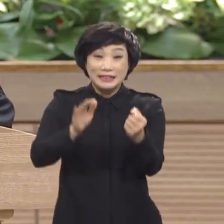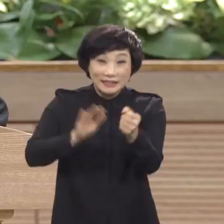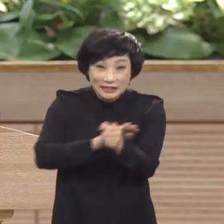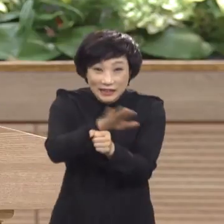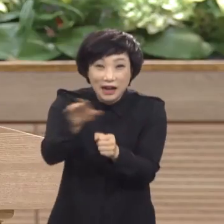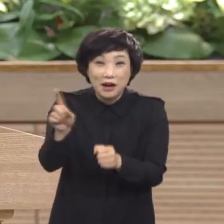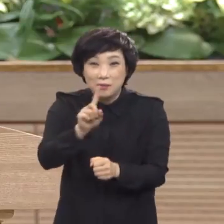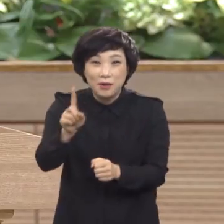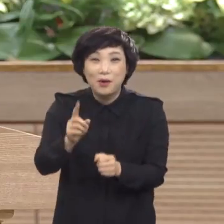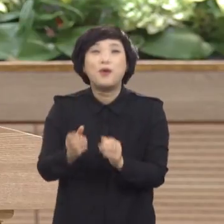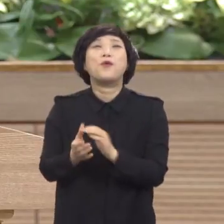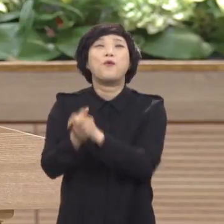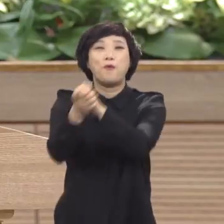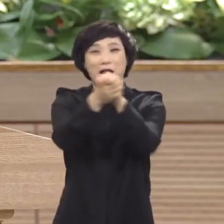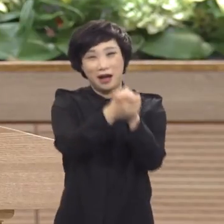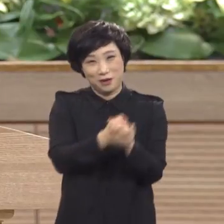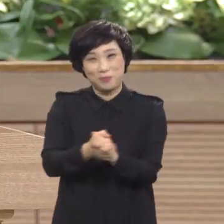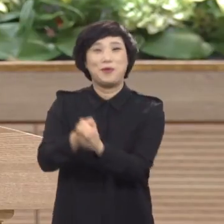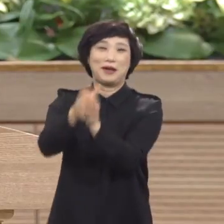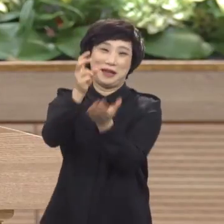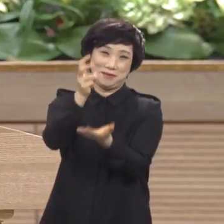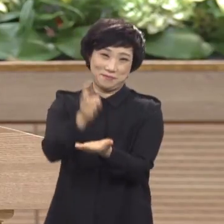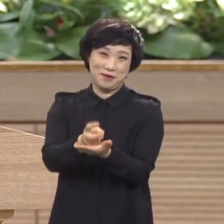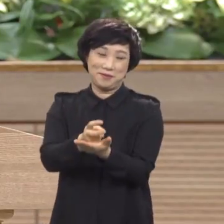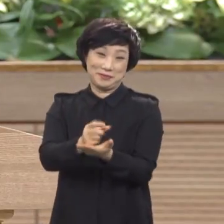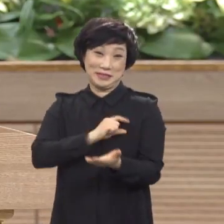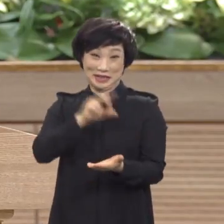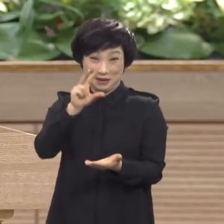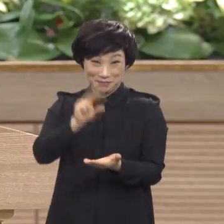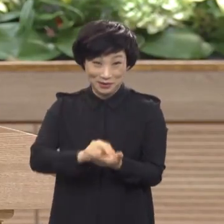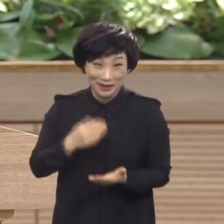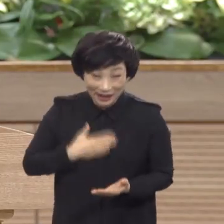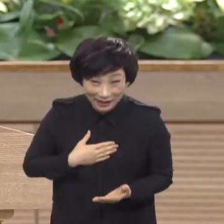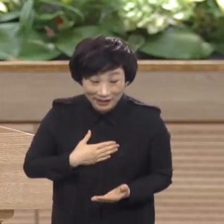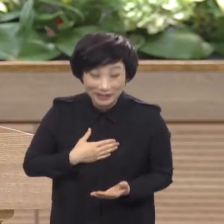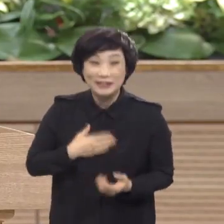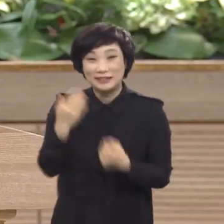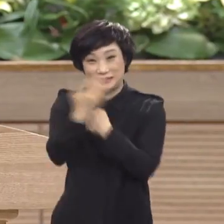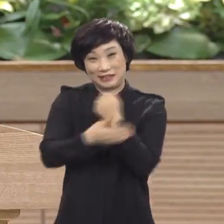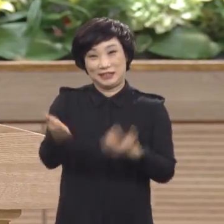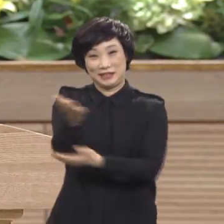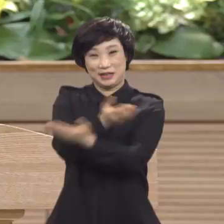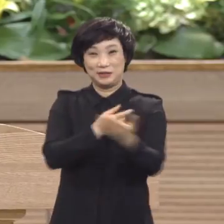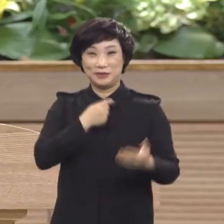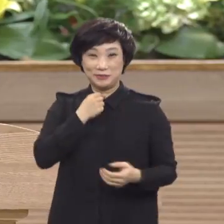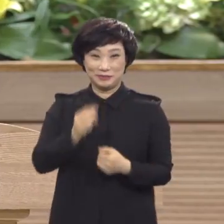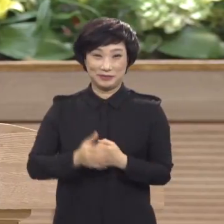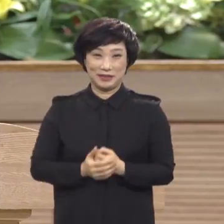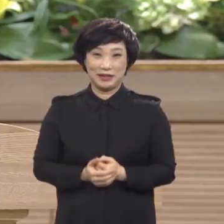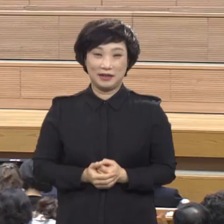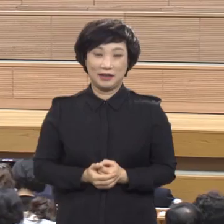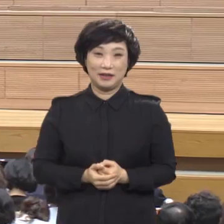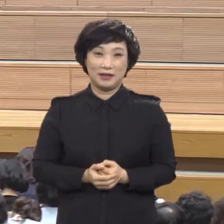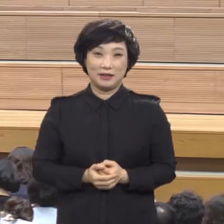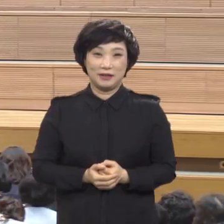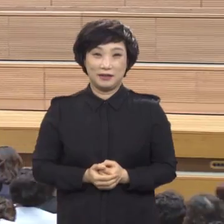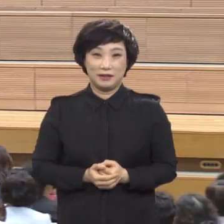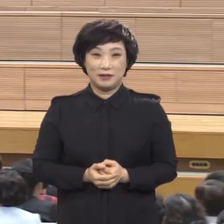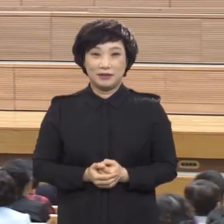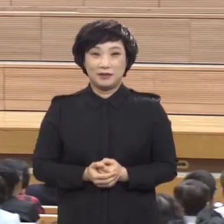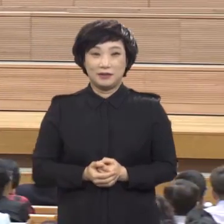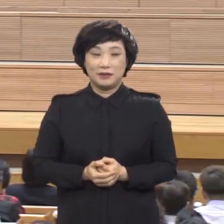사랑은 화목의 질서다 하는 제목으로 은혜를 나누고자 합니다.